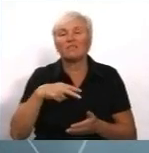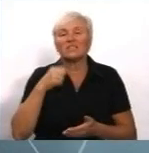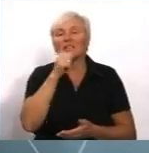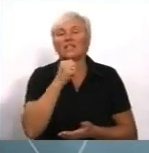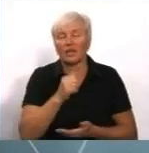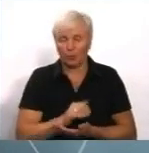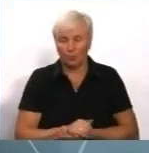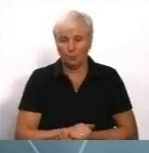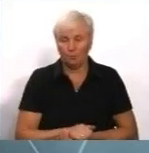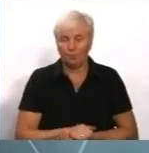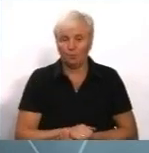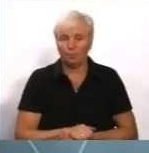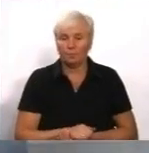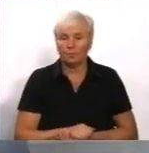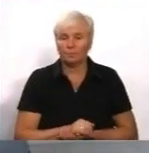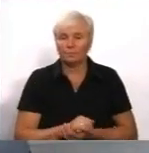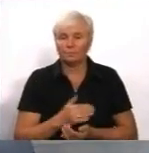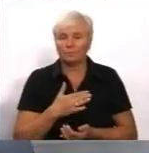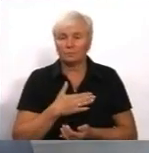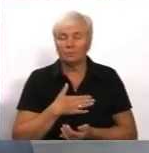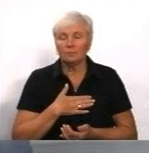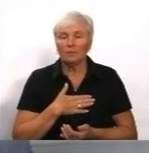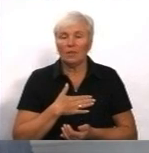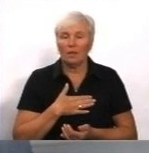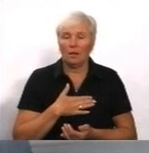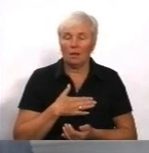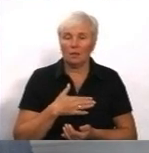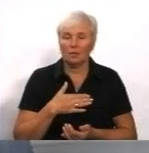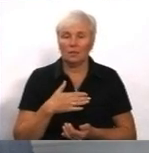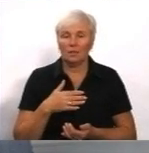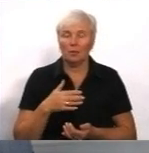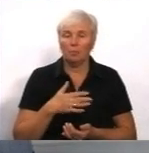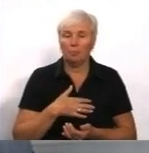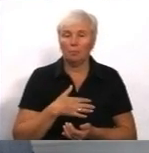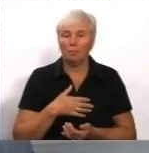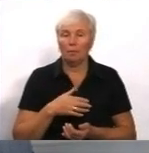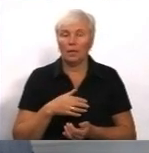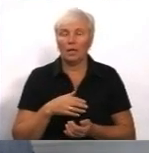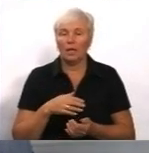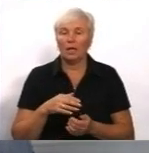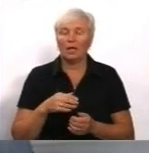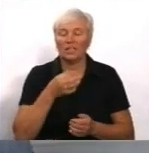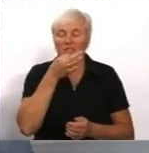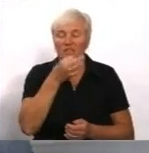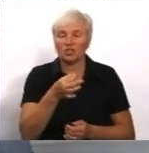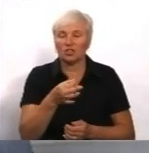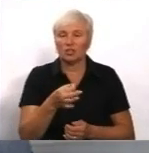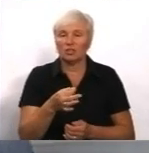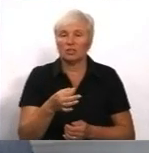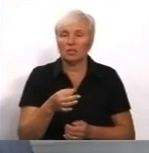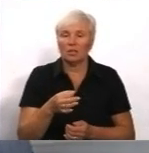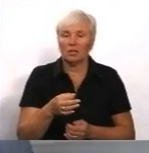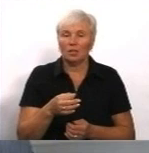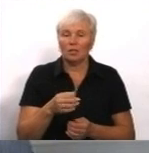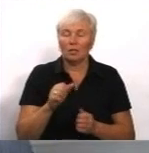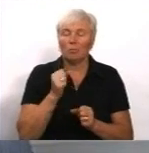ваше запитання. Наша область є прикордонною і має кордон з Молдовою. Скажіть, будь ласка, чи співпрацює ваша